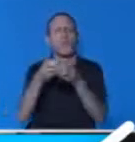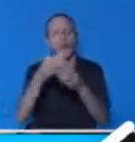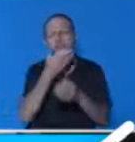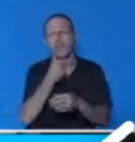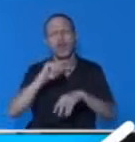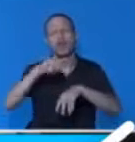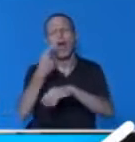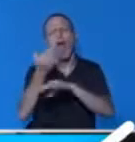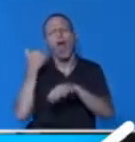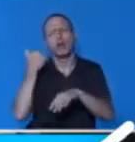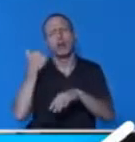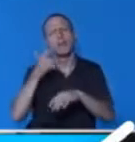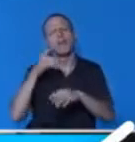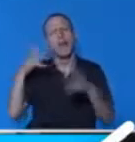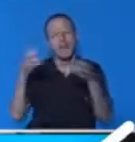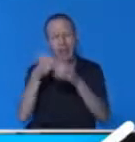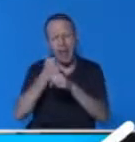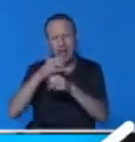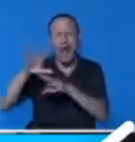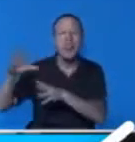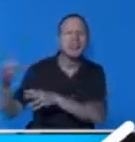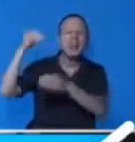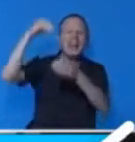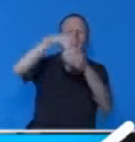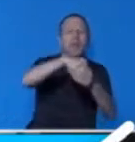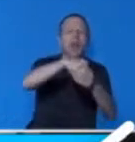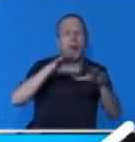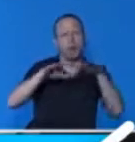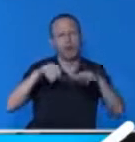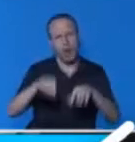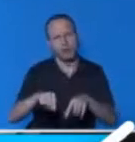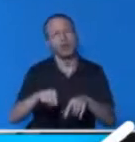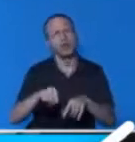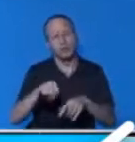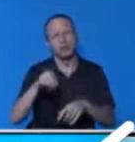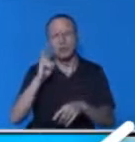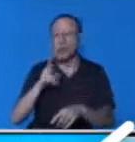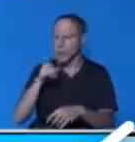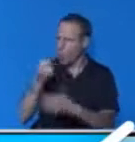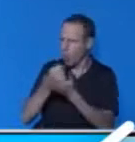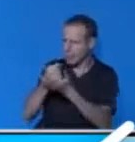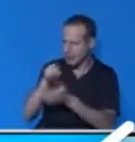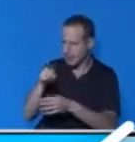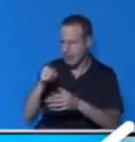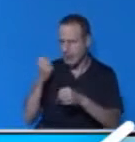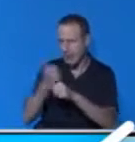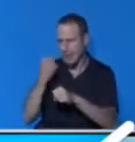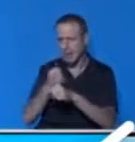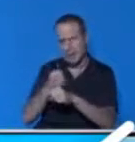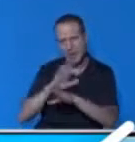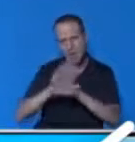העבודה נחטפה לתוך הממשלה הזאת, ובאמת שמזמן הגיע הזמן לשחרר. אבל הוא הציג את זה כבר כמעשה עשוי, את צריכה לנהל איזשהו